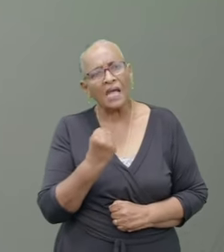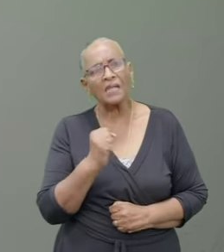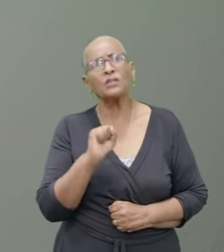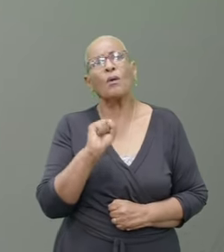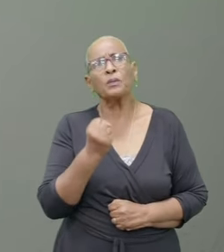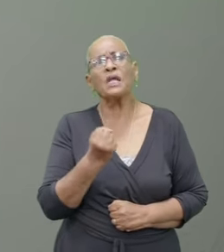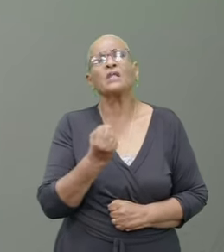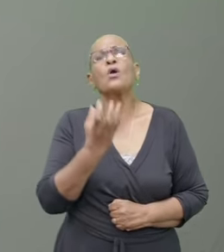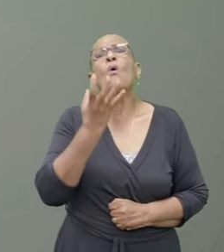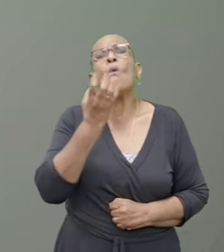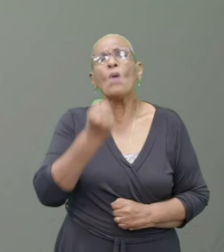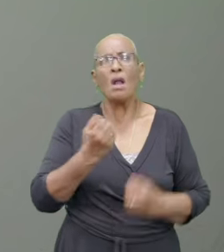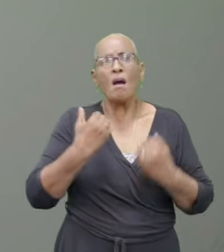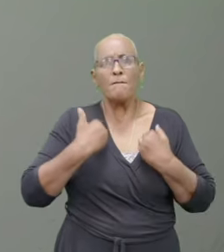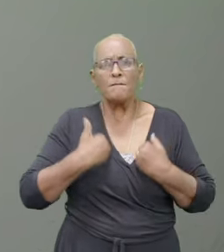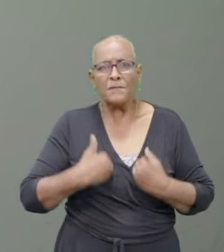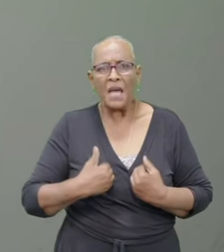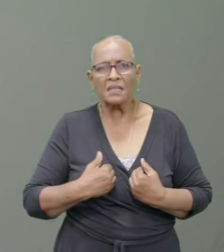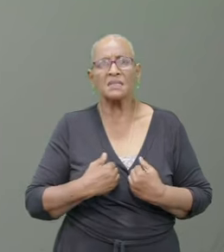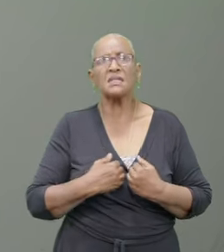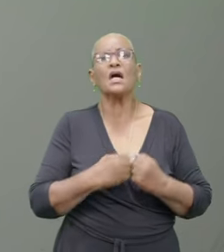land